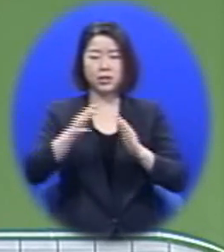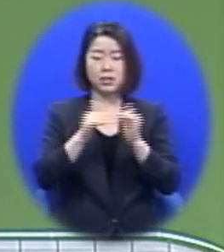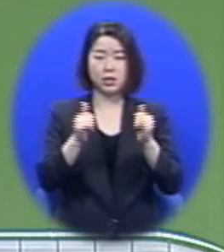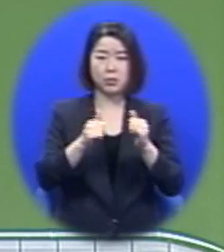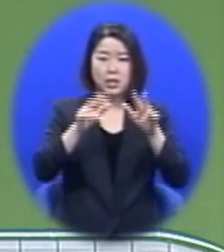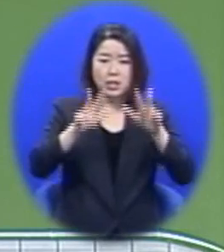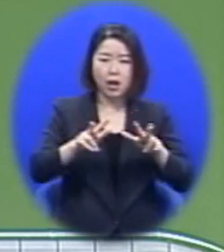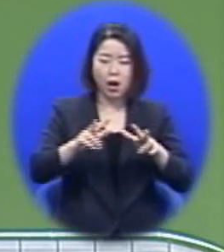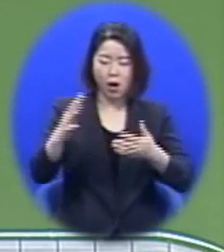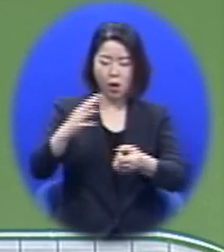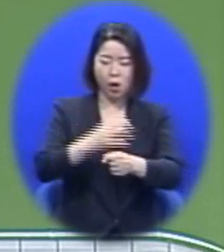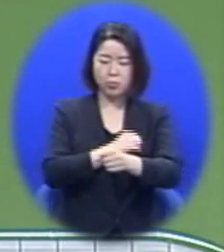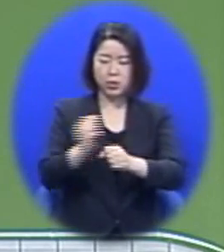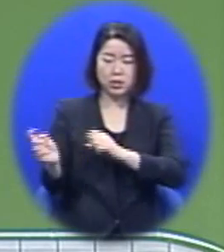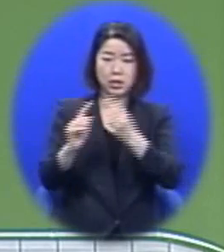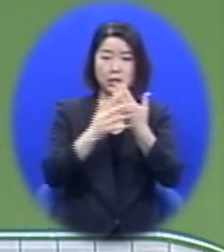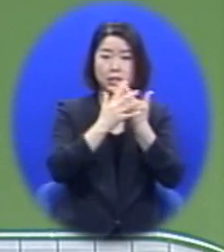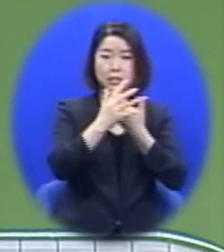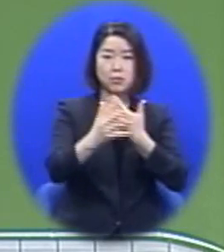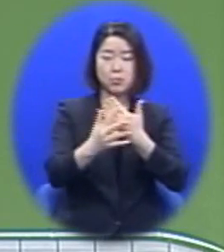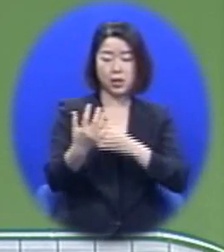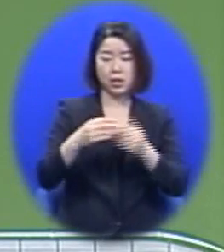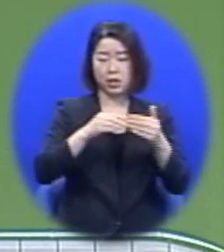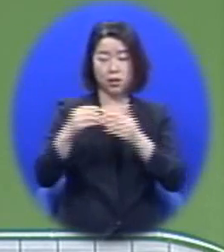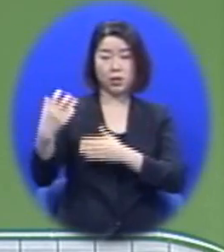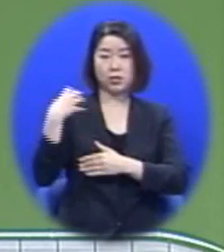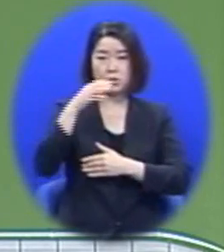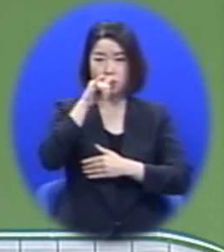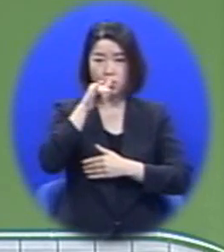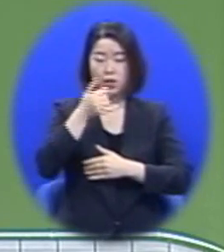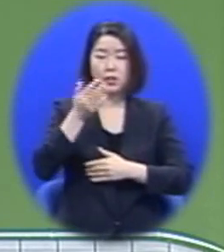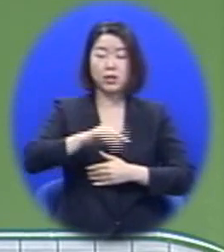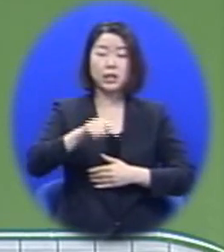인도하고 계신 그 목사가